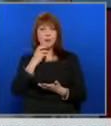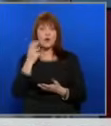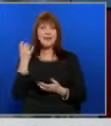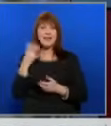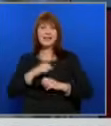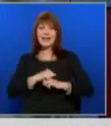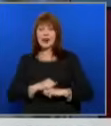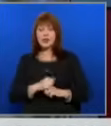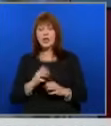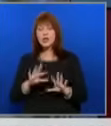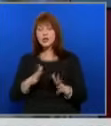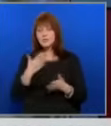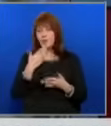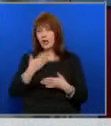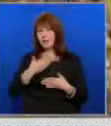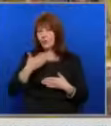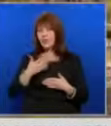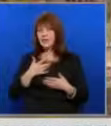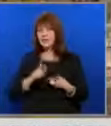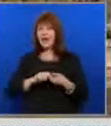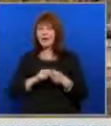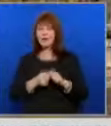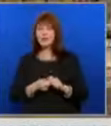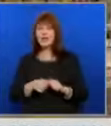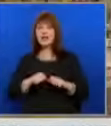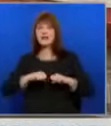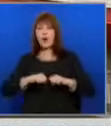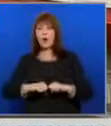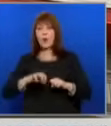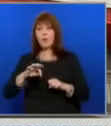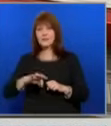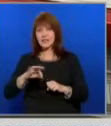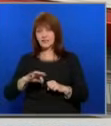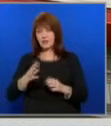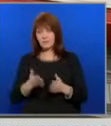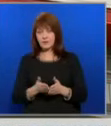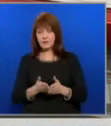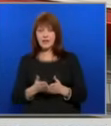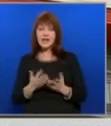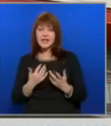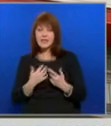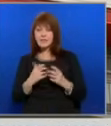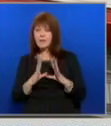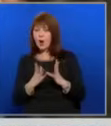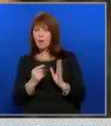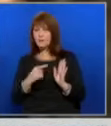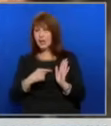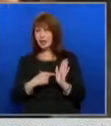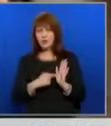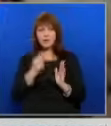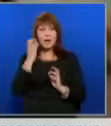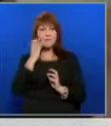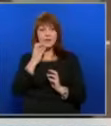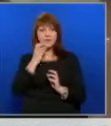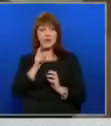сериозни нарушения с проведени обществени поръчки в лечебното заведение. Намираме обща допирна точка и това е Пирогов.